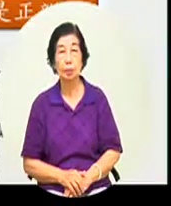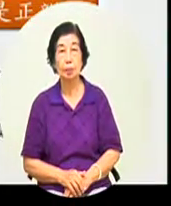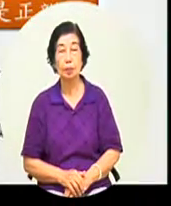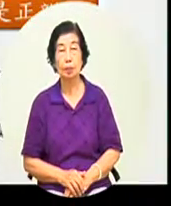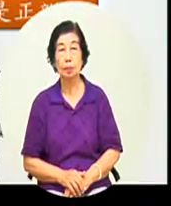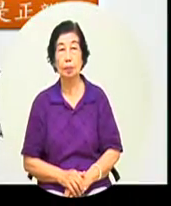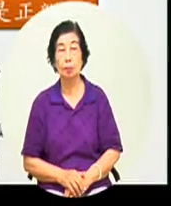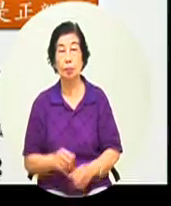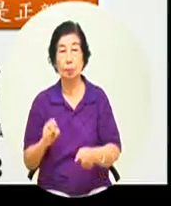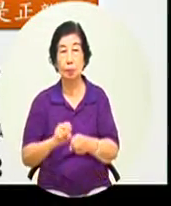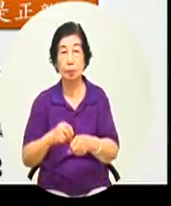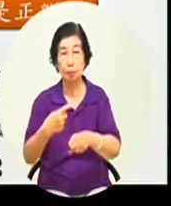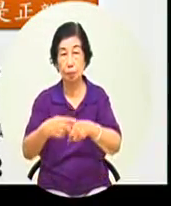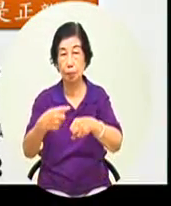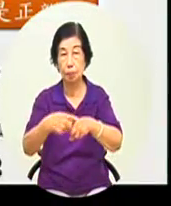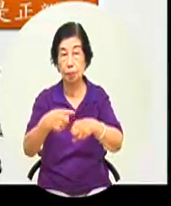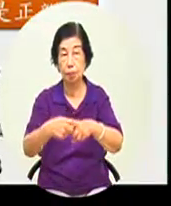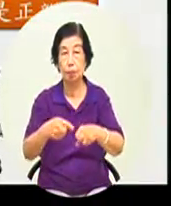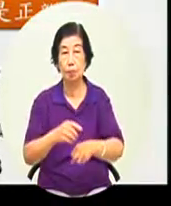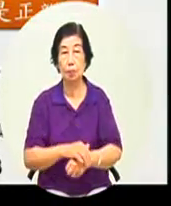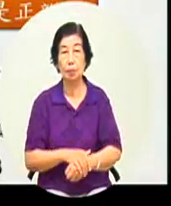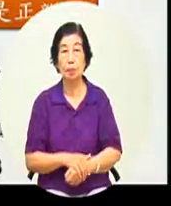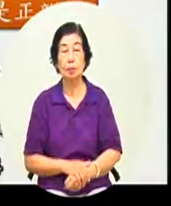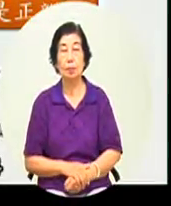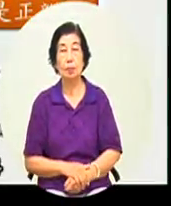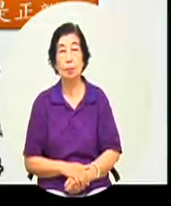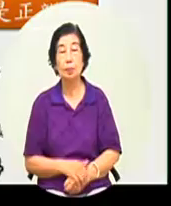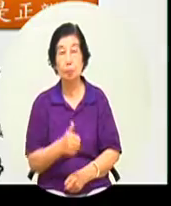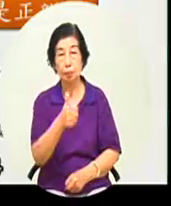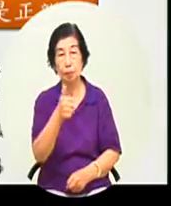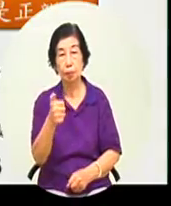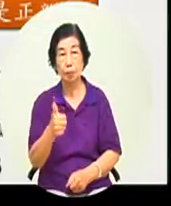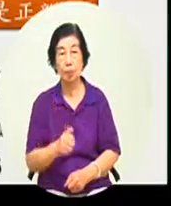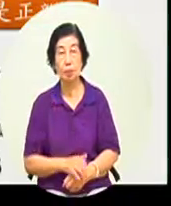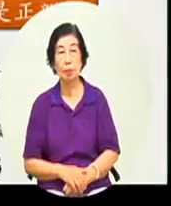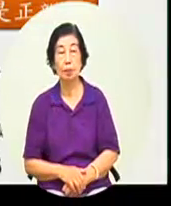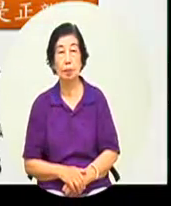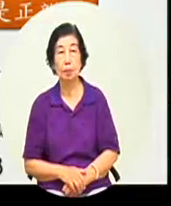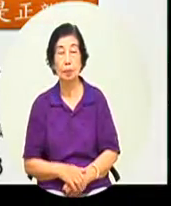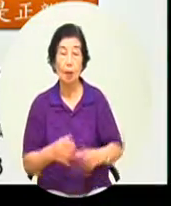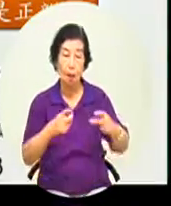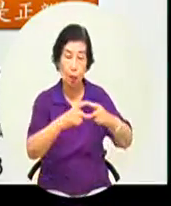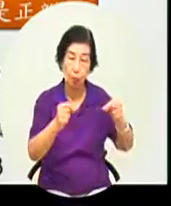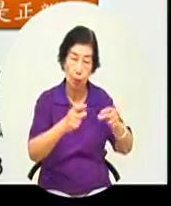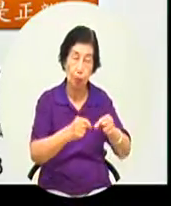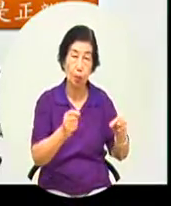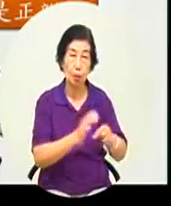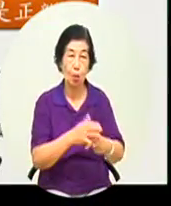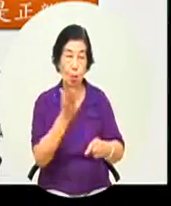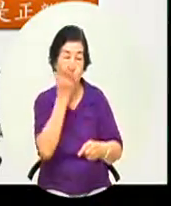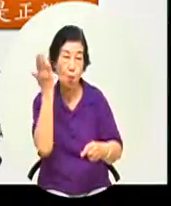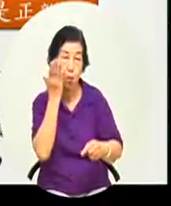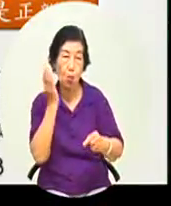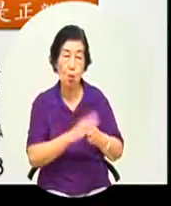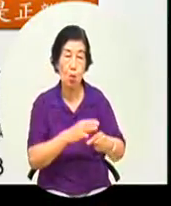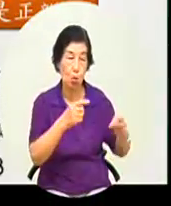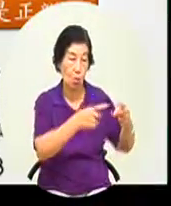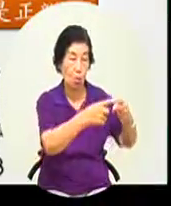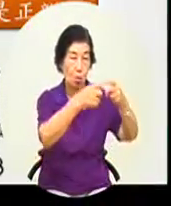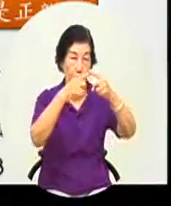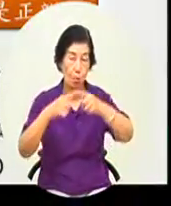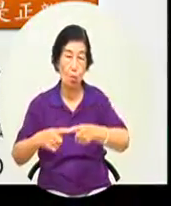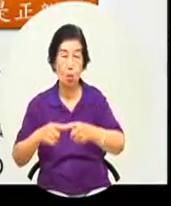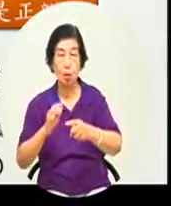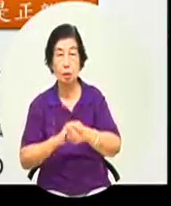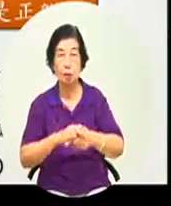好，再给陈议员一分钟。 谢谢。所以如果日本客人他会来，那其他的客人的影响数